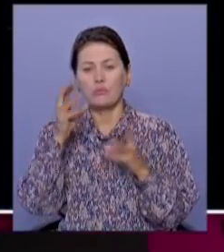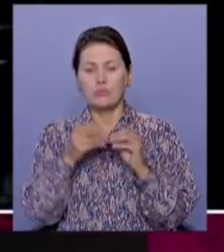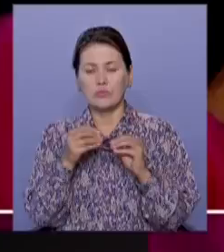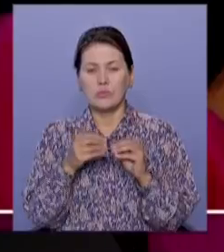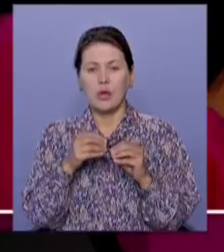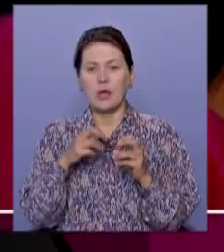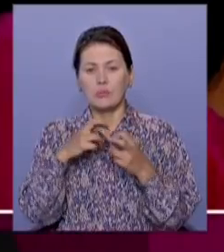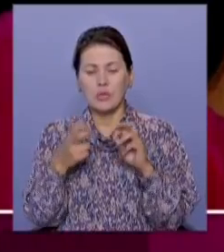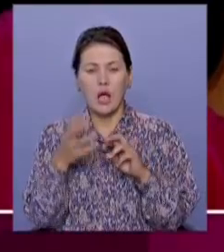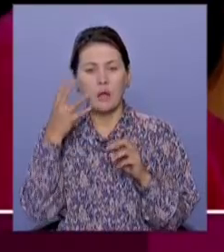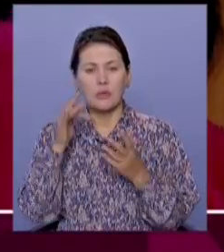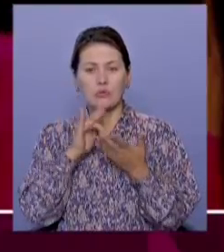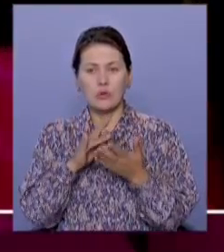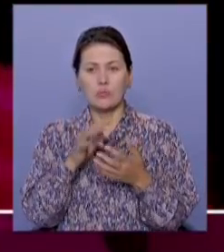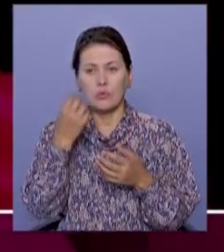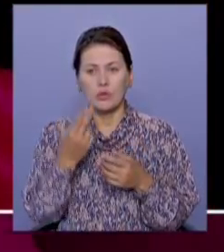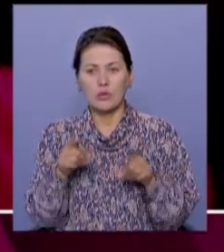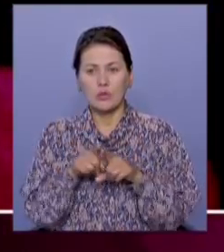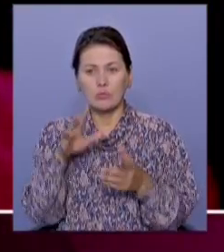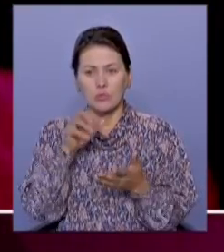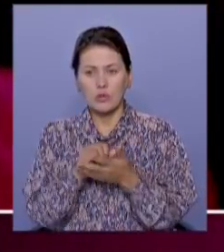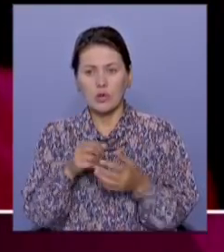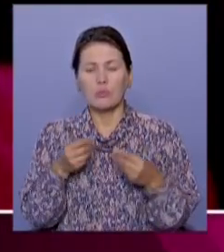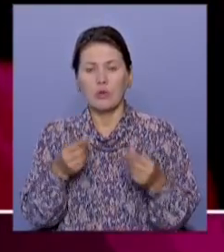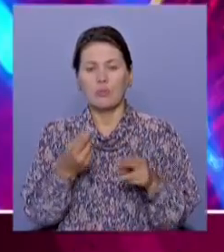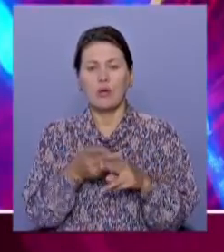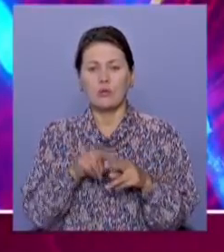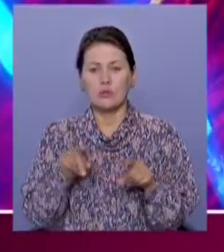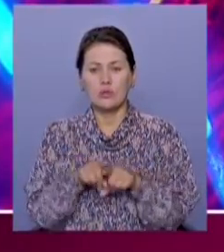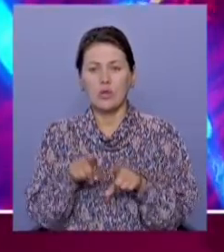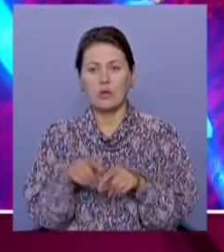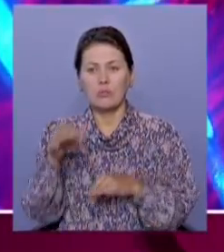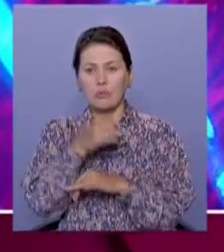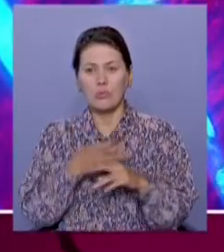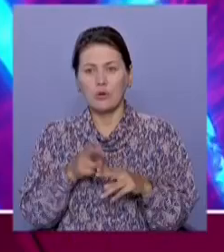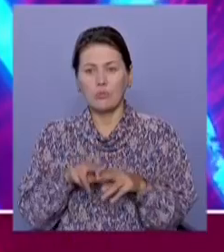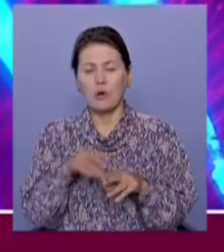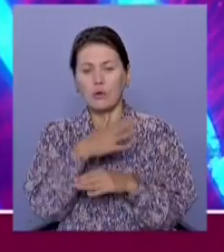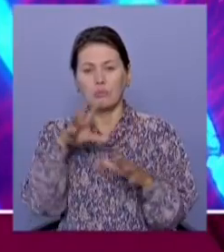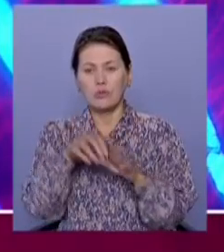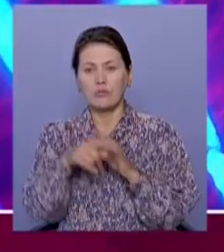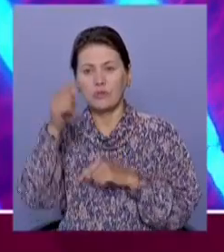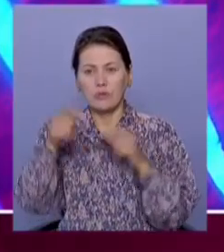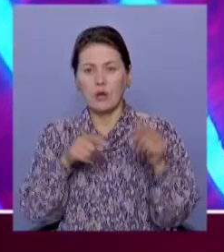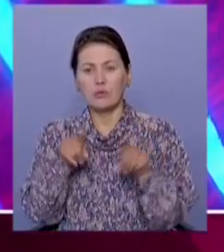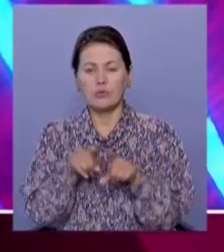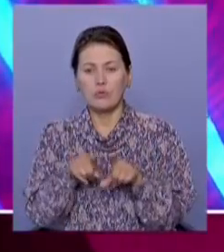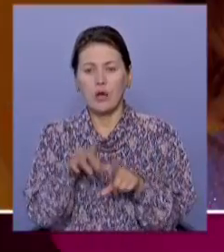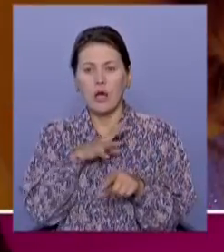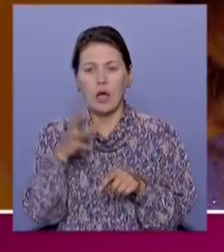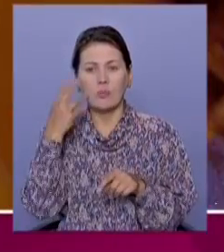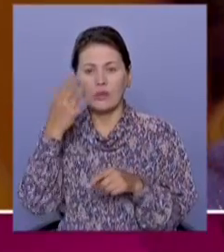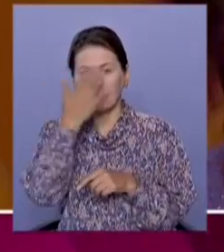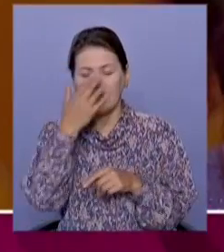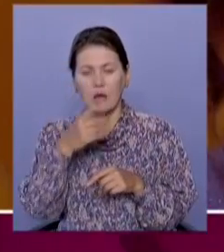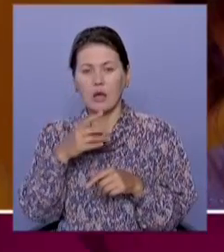кинематографияны Алматының туристік әлеуетіне айналдыруға ықпалдастыру мәселелері де талқыланған болатын. Оған қоса фестиваль аясында Алматы